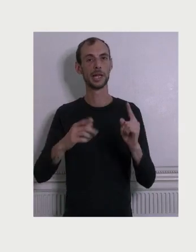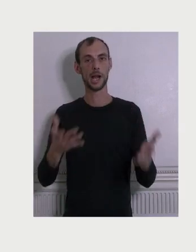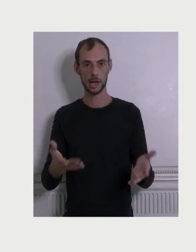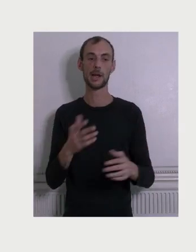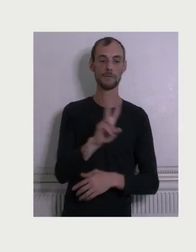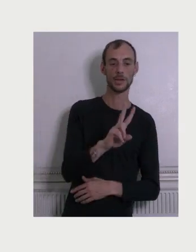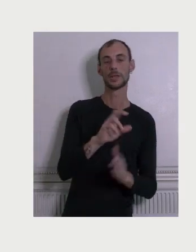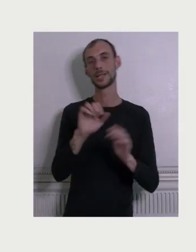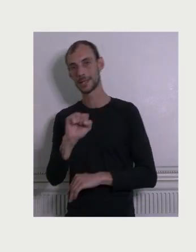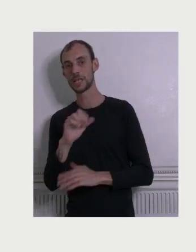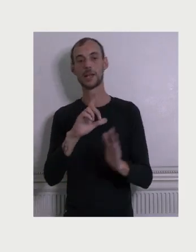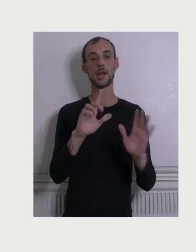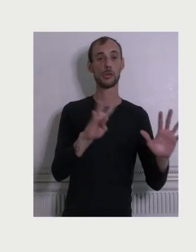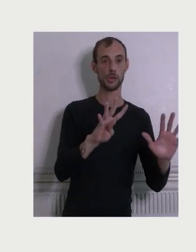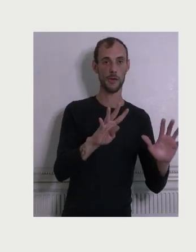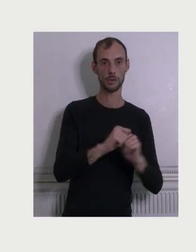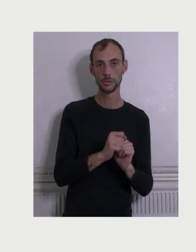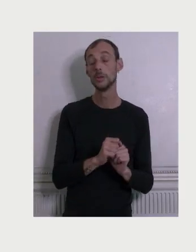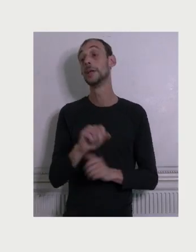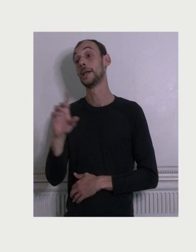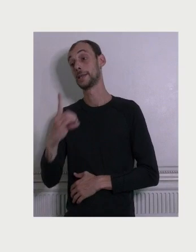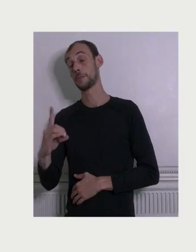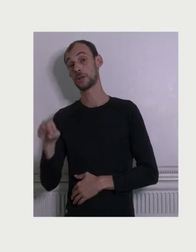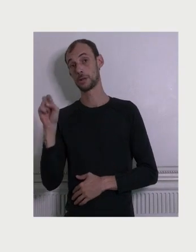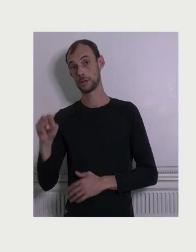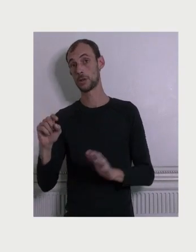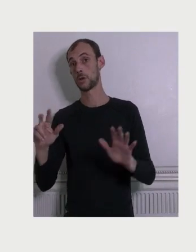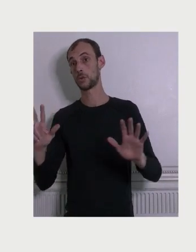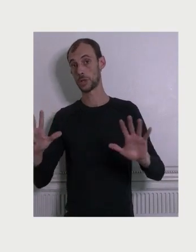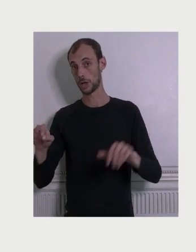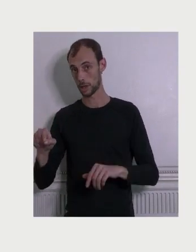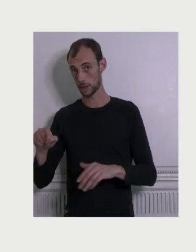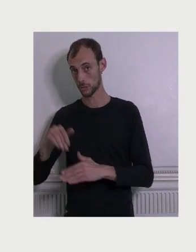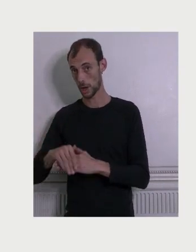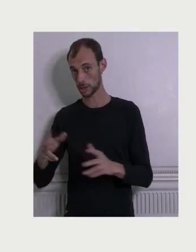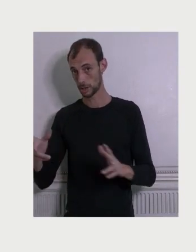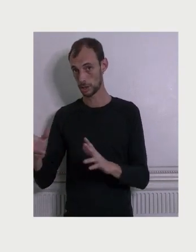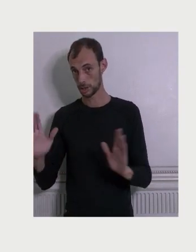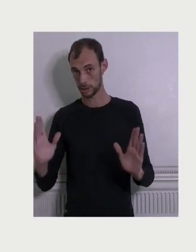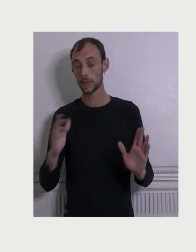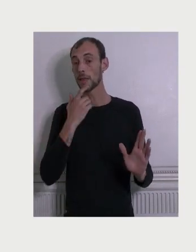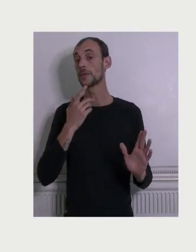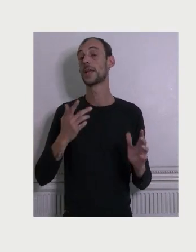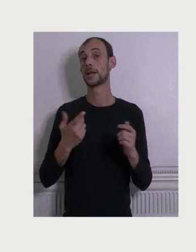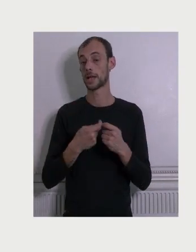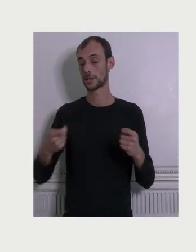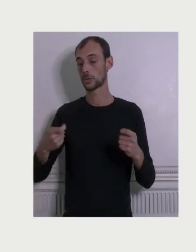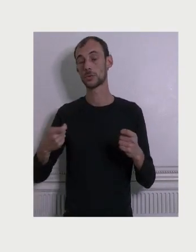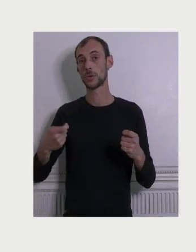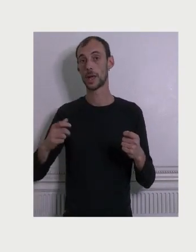Agir sur l'éclairage avec des choses très précises aussi, c'est l'extinction de l'éclairage sur les bâtiments